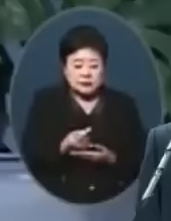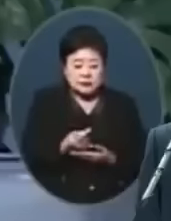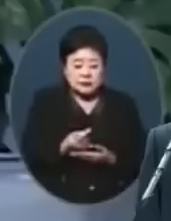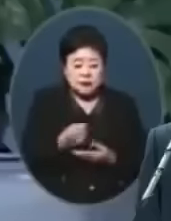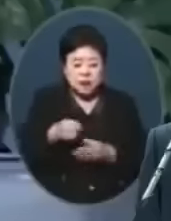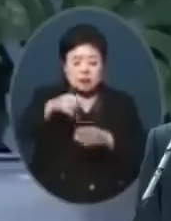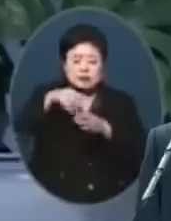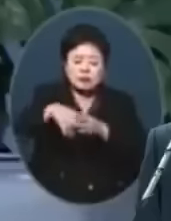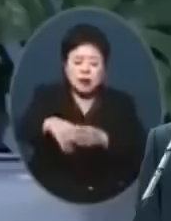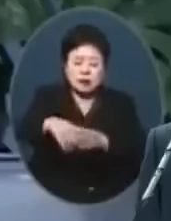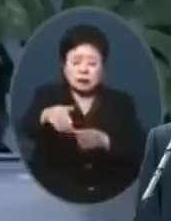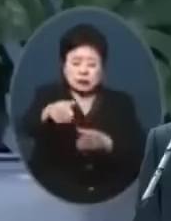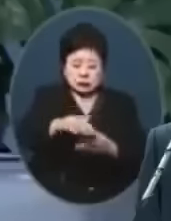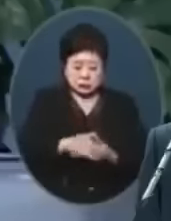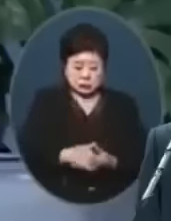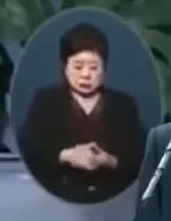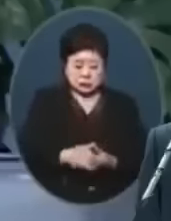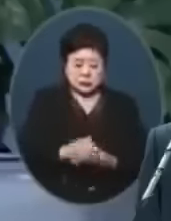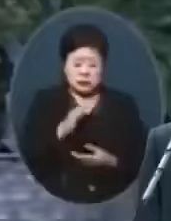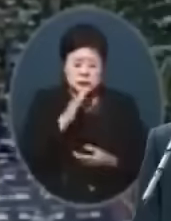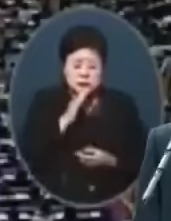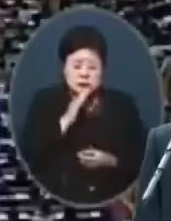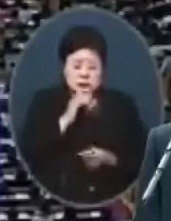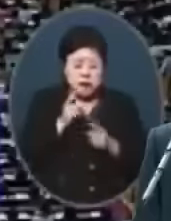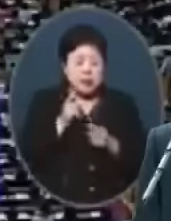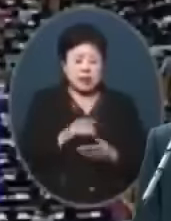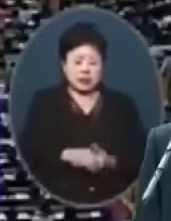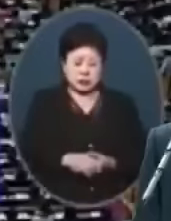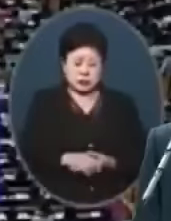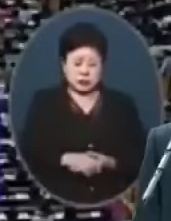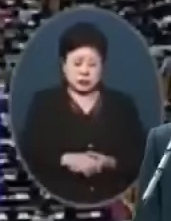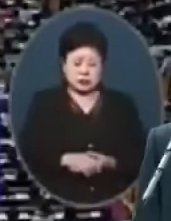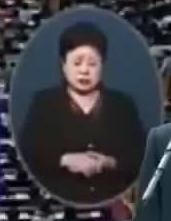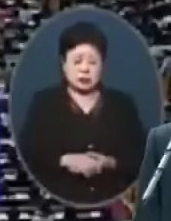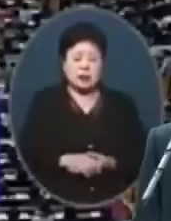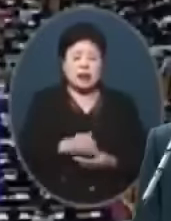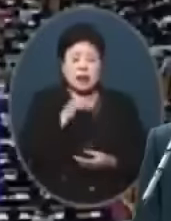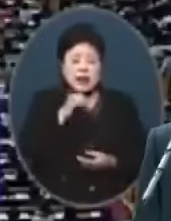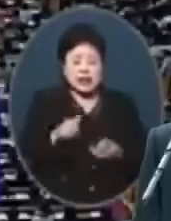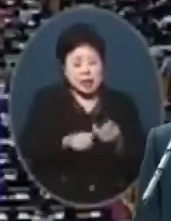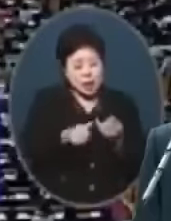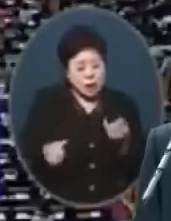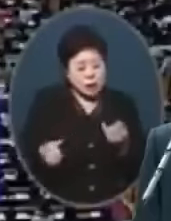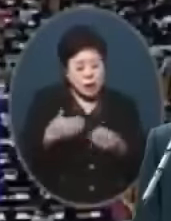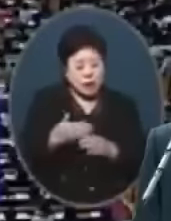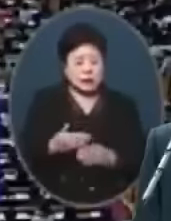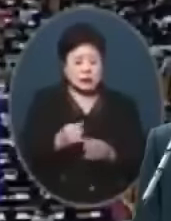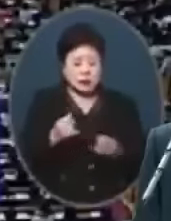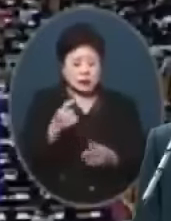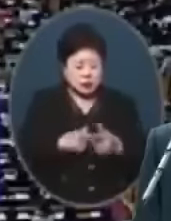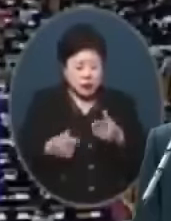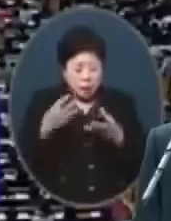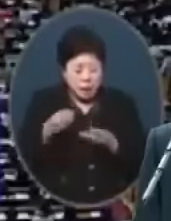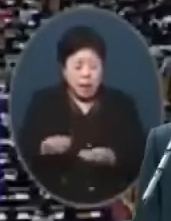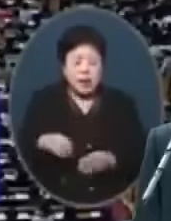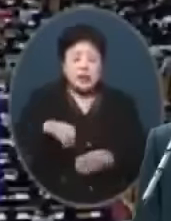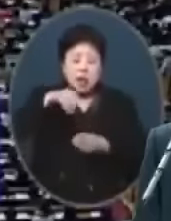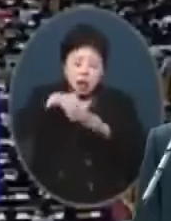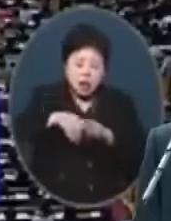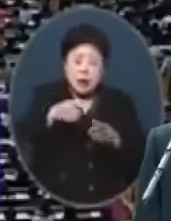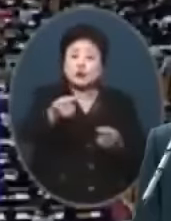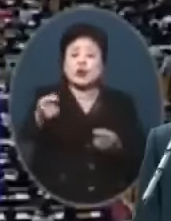연보하면 돈을 넣었습니다. 내가 참으로 너희에게 말하노니 이 가난한 과부가 다른 모든 사람보다 많이